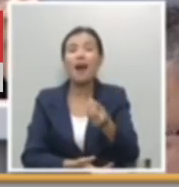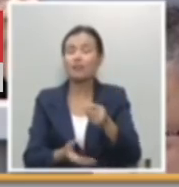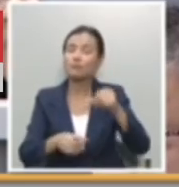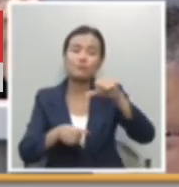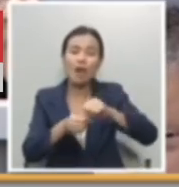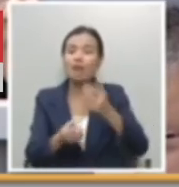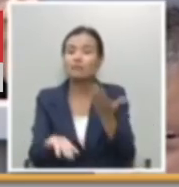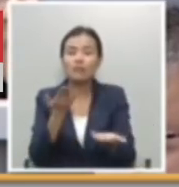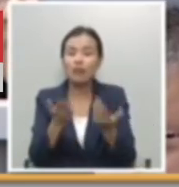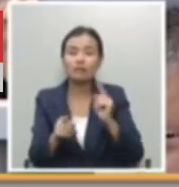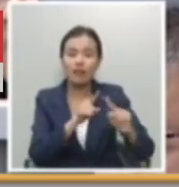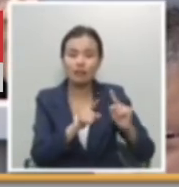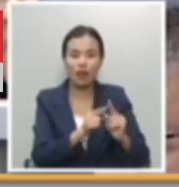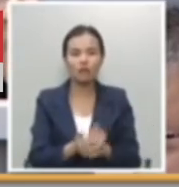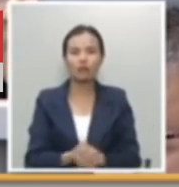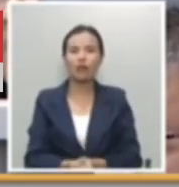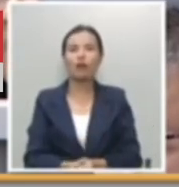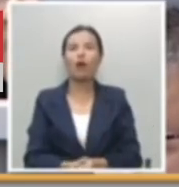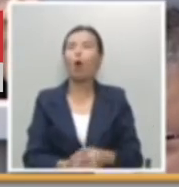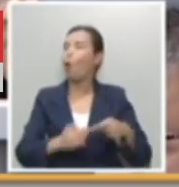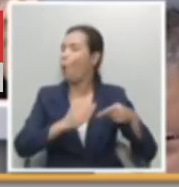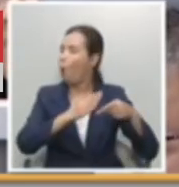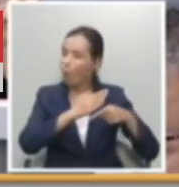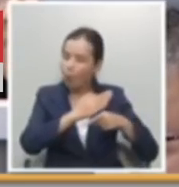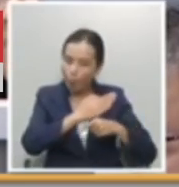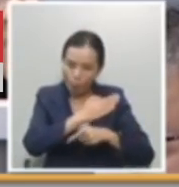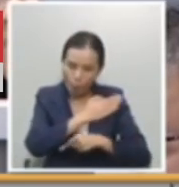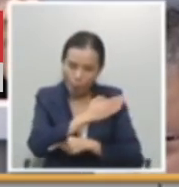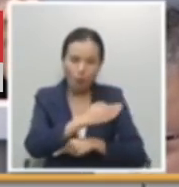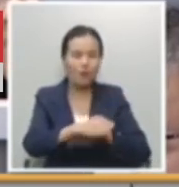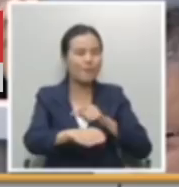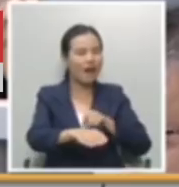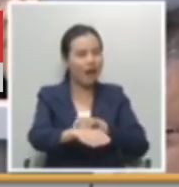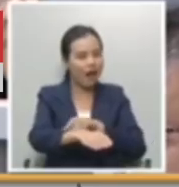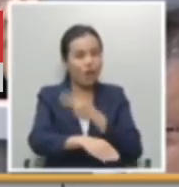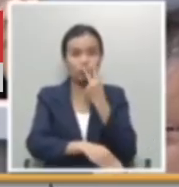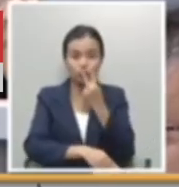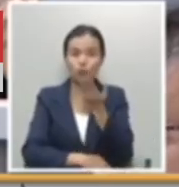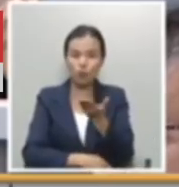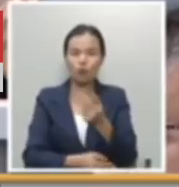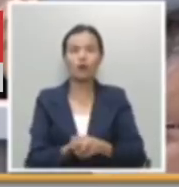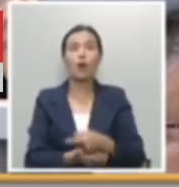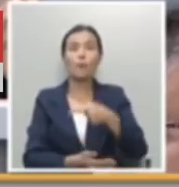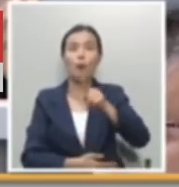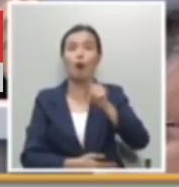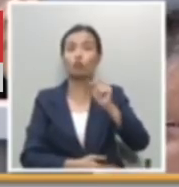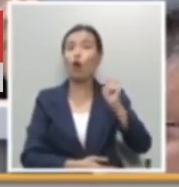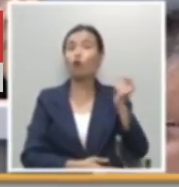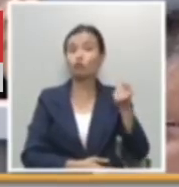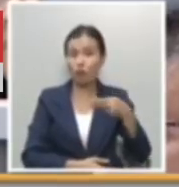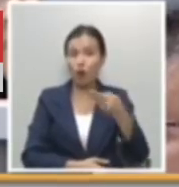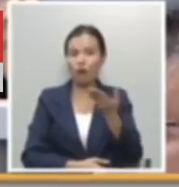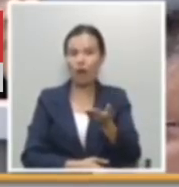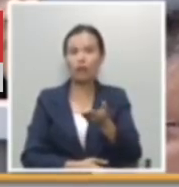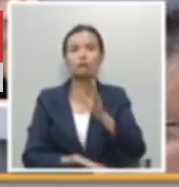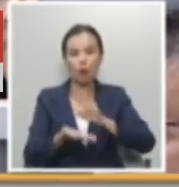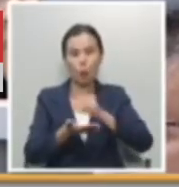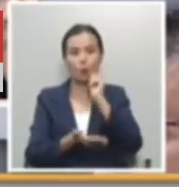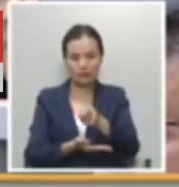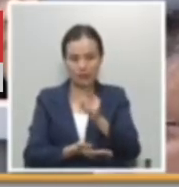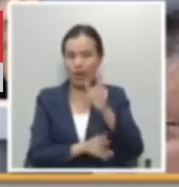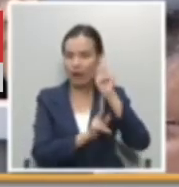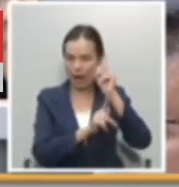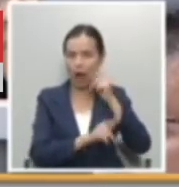หละท่านถูกโกงมานานมากเลยท่านดูนะครับปตท.อันนี้เป็นเรื่องจริงที่ออกในสื่อ